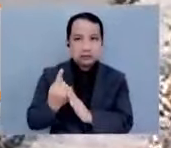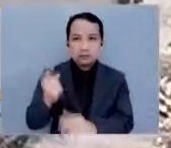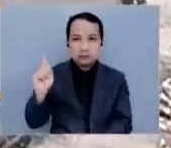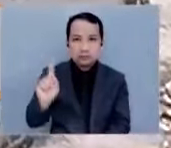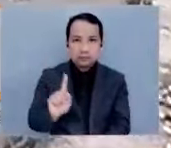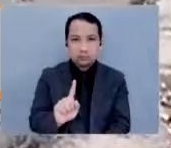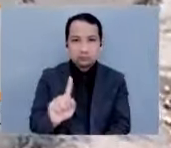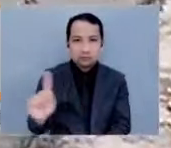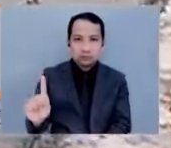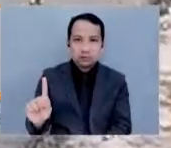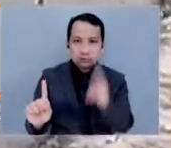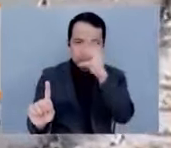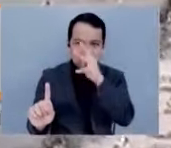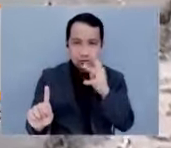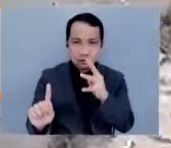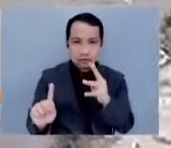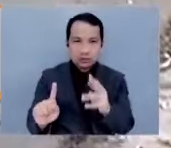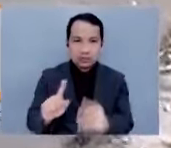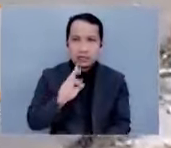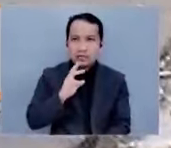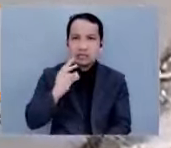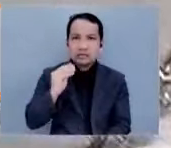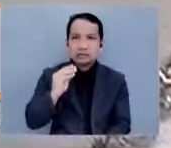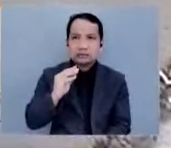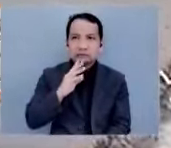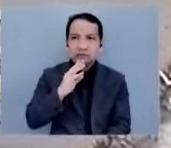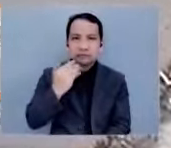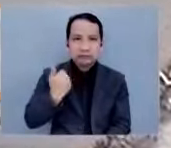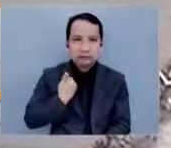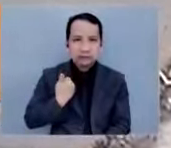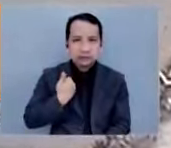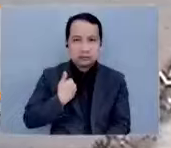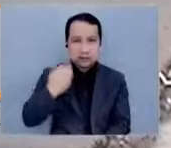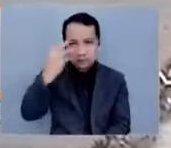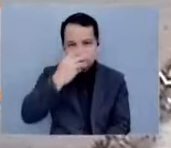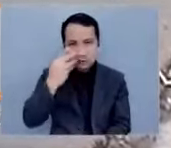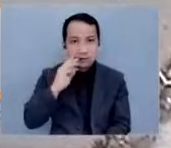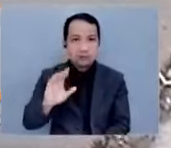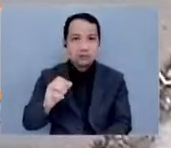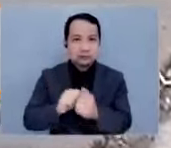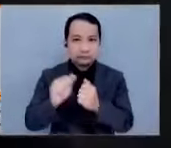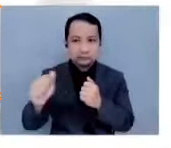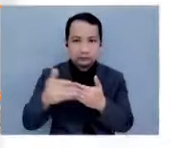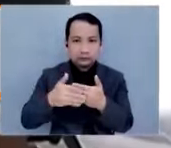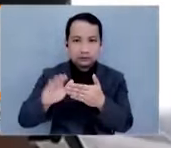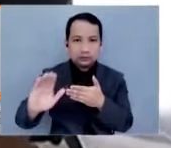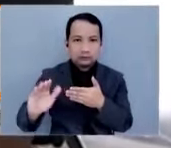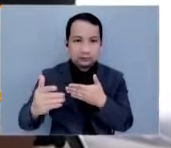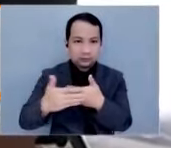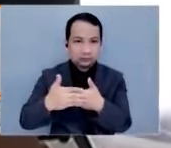tila kinakausap ang sarili. Ilang metro lamang ang layo nito mula sa pinangyarihan ng krimen.